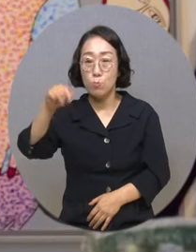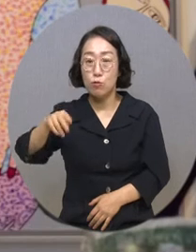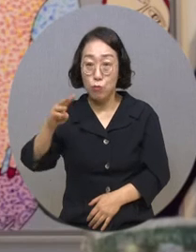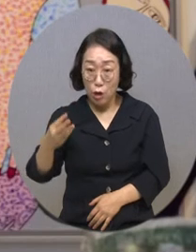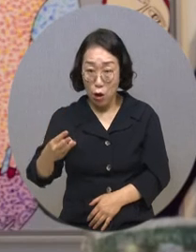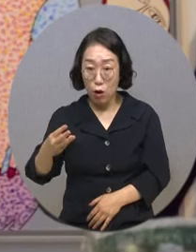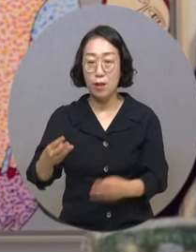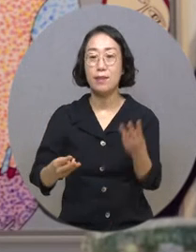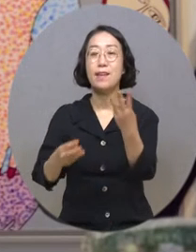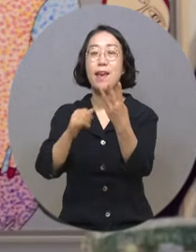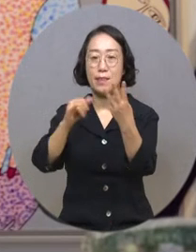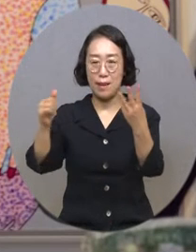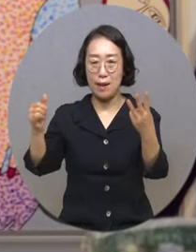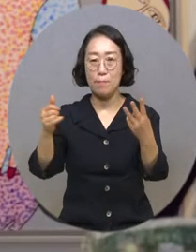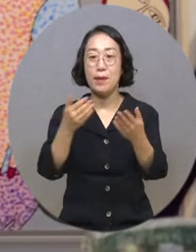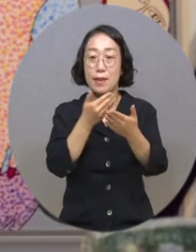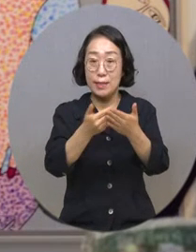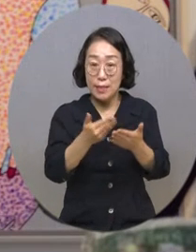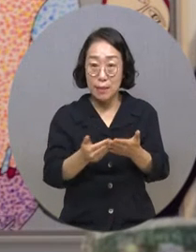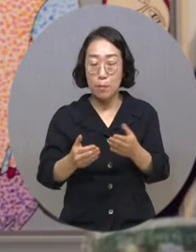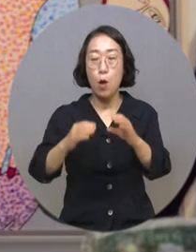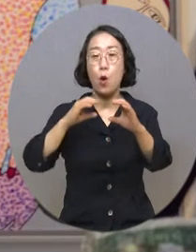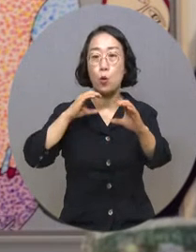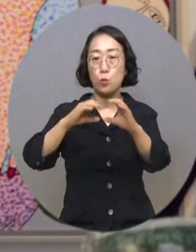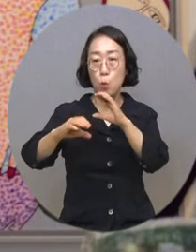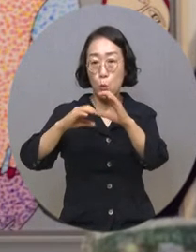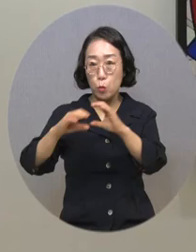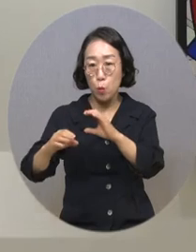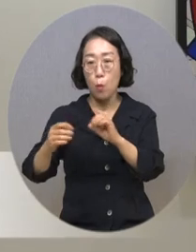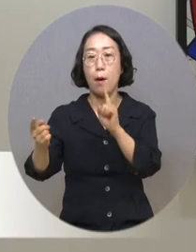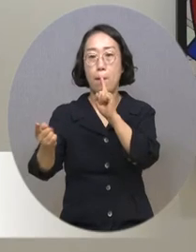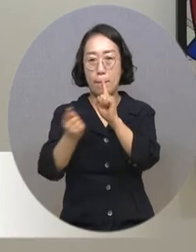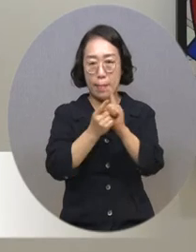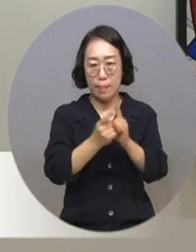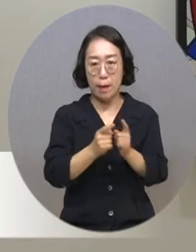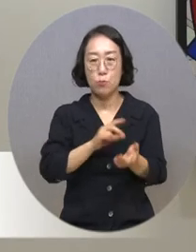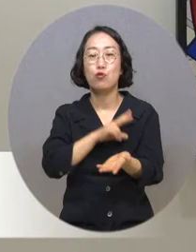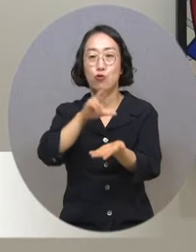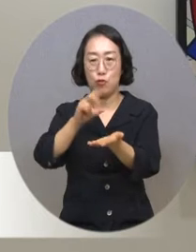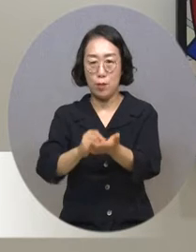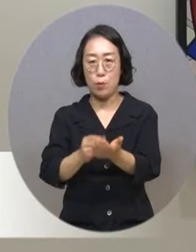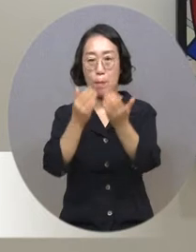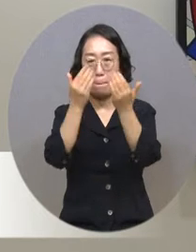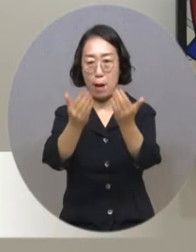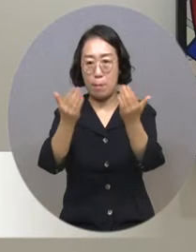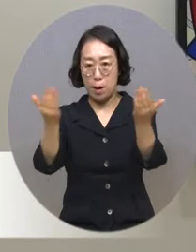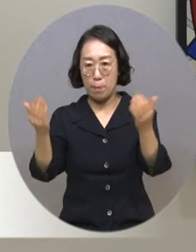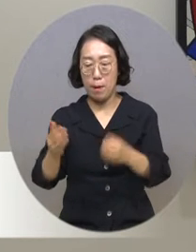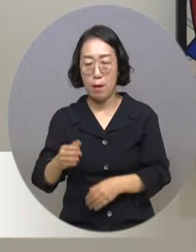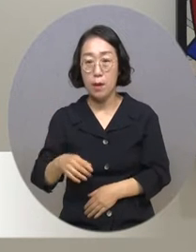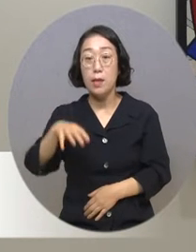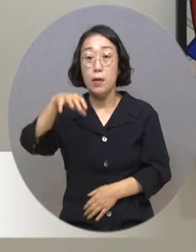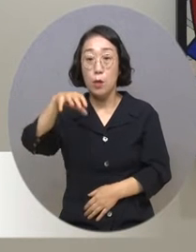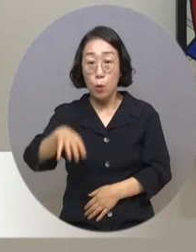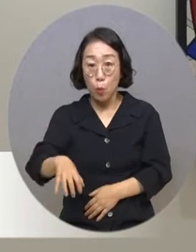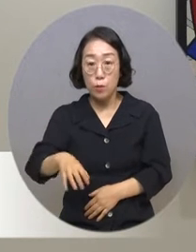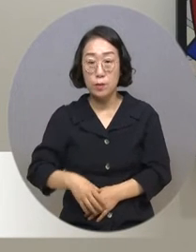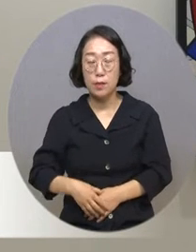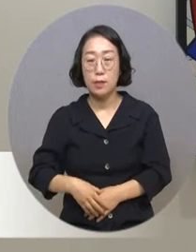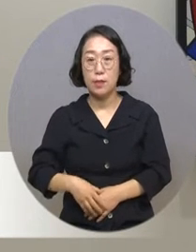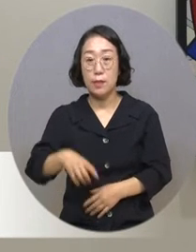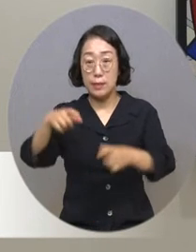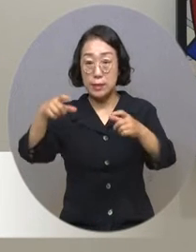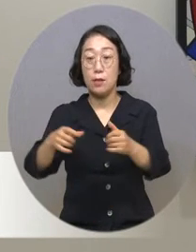소통과 만남 을 주제로 한 작품으로 구성됐습니다 의정 갤러리는 우리 시민들에게 여러